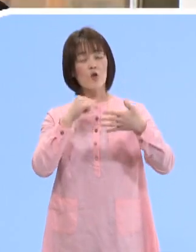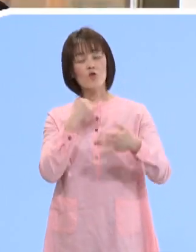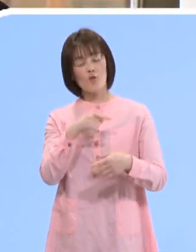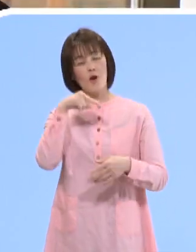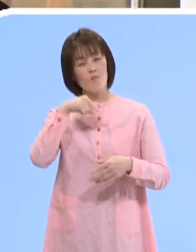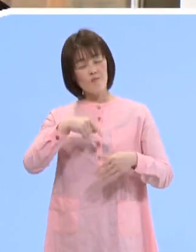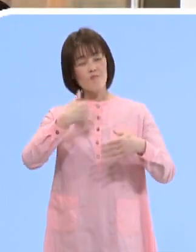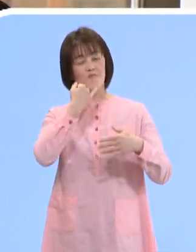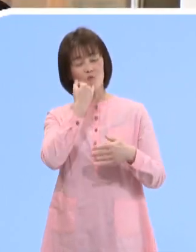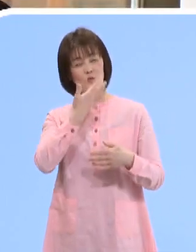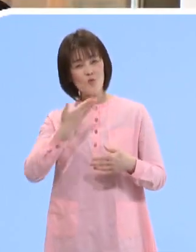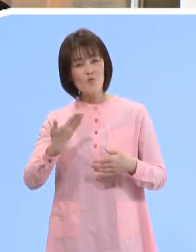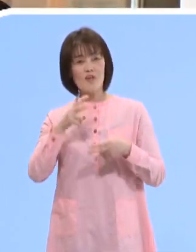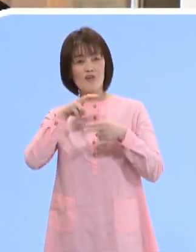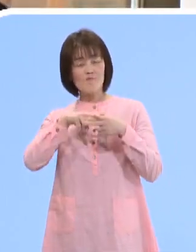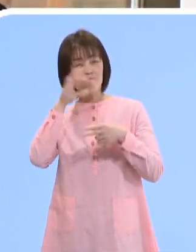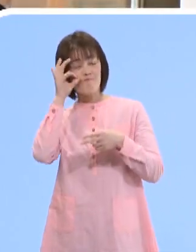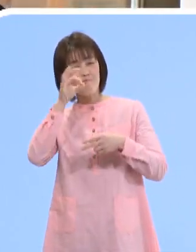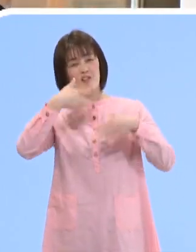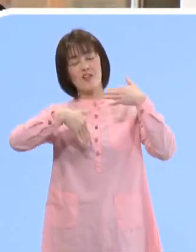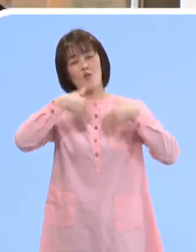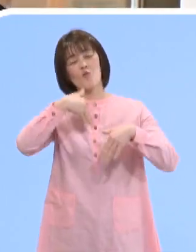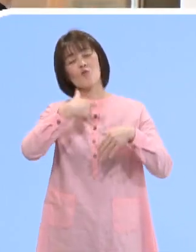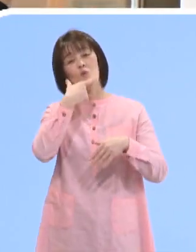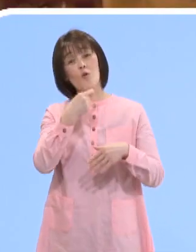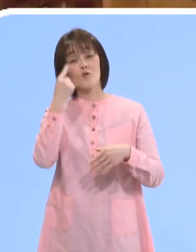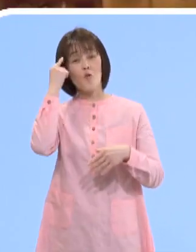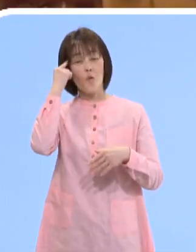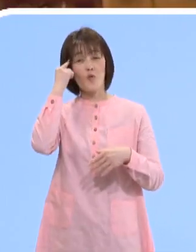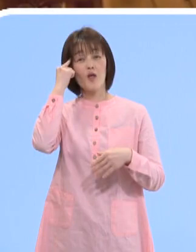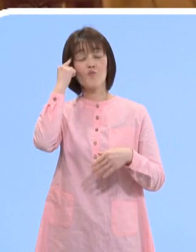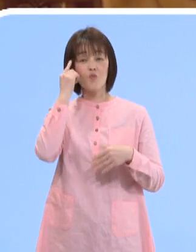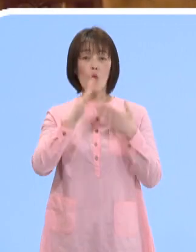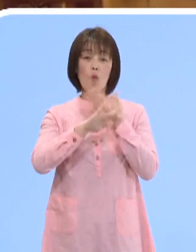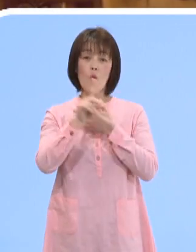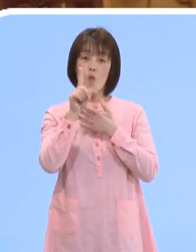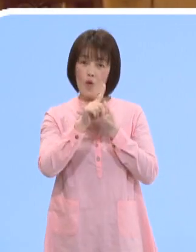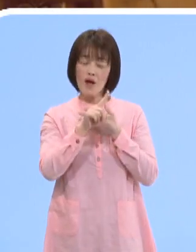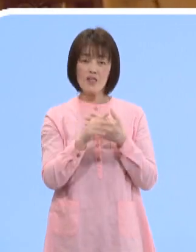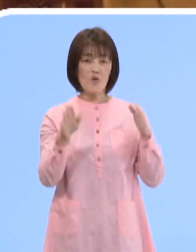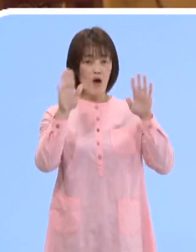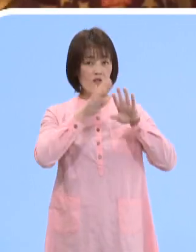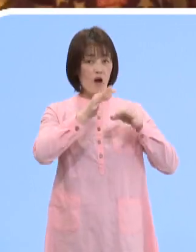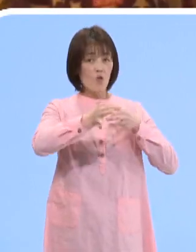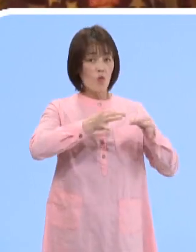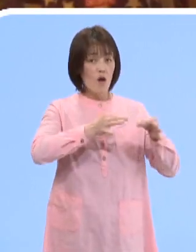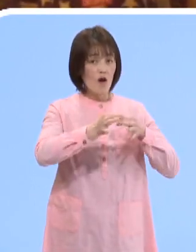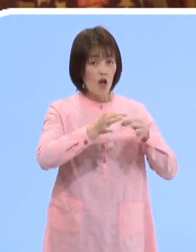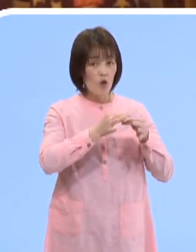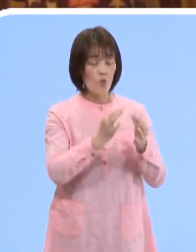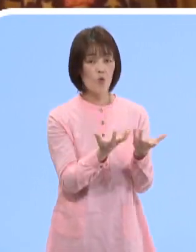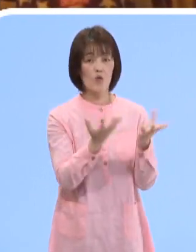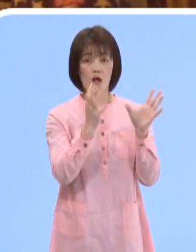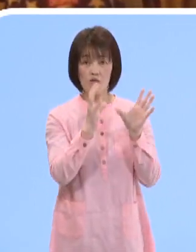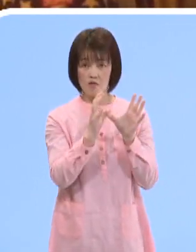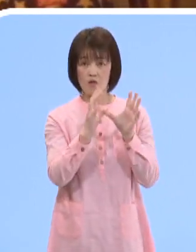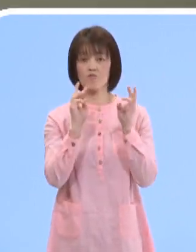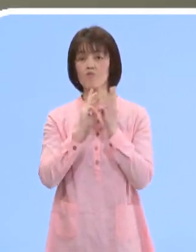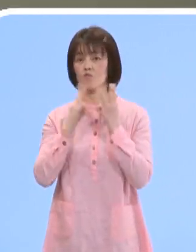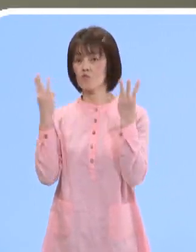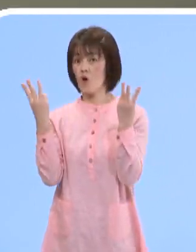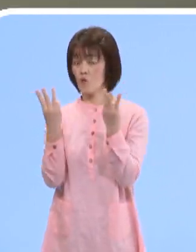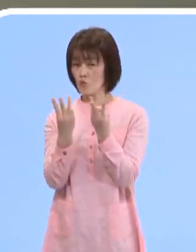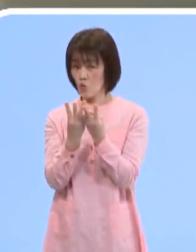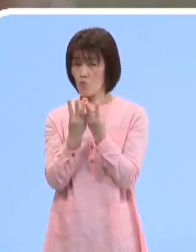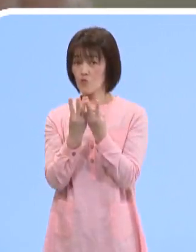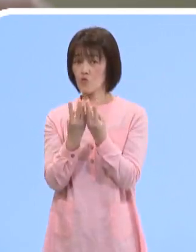えるイベントになればなと思ってまして、はいはい、海沿いで毎月やってるようなナイトマーケットとかをやってるチームであったりとか、はい、ワ